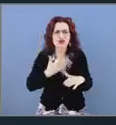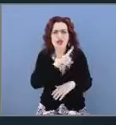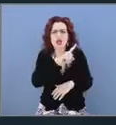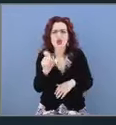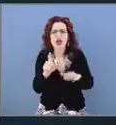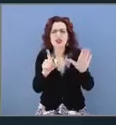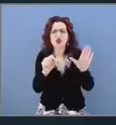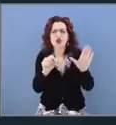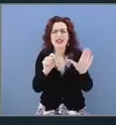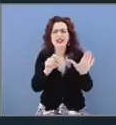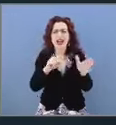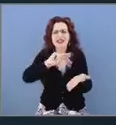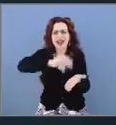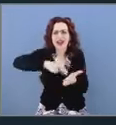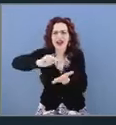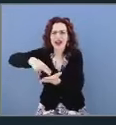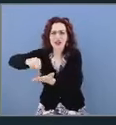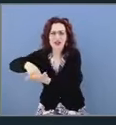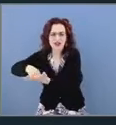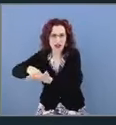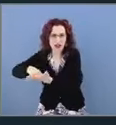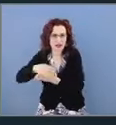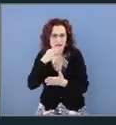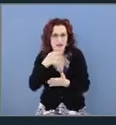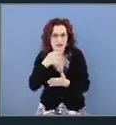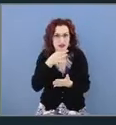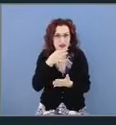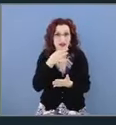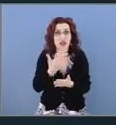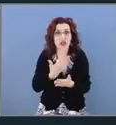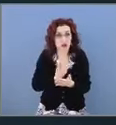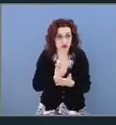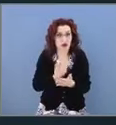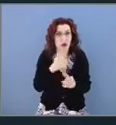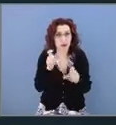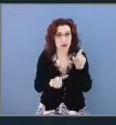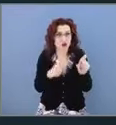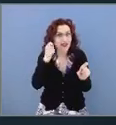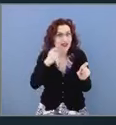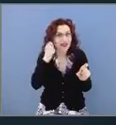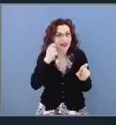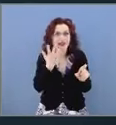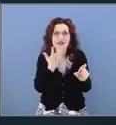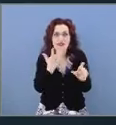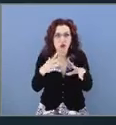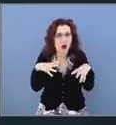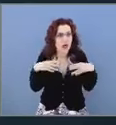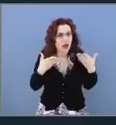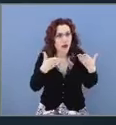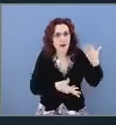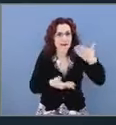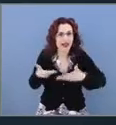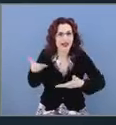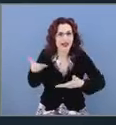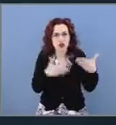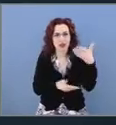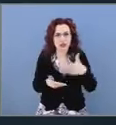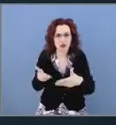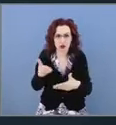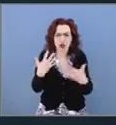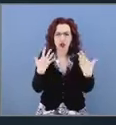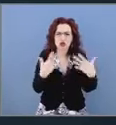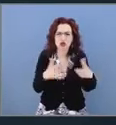Segno è che c'è un grande interesse a questa partecipazione. Stanno già arrivando, sono già arrivati sui vari settori i contributi